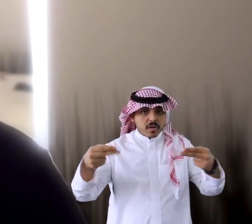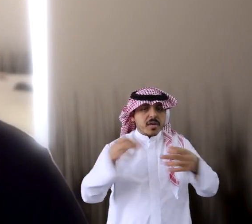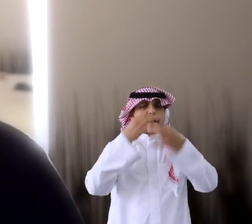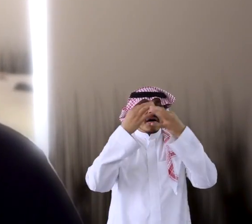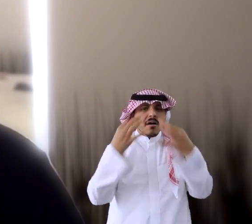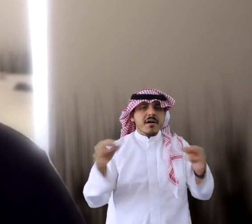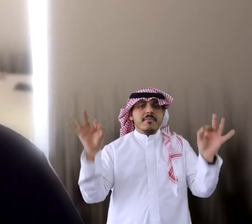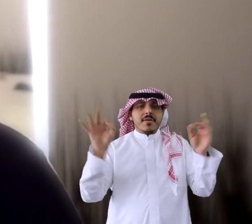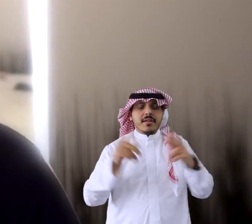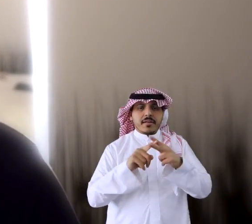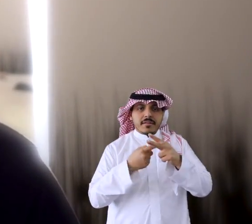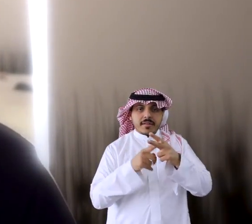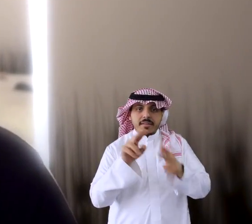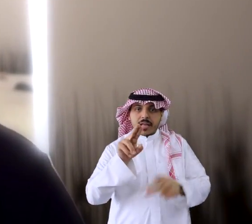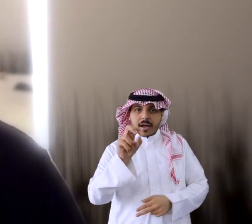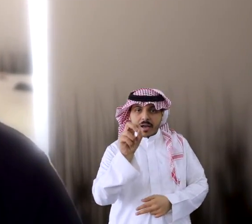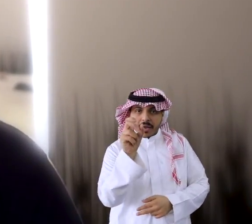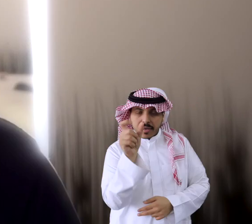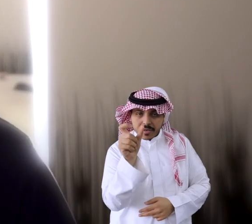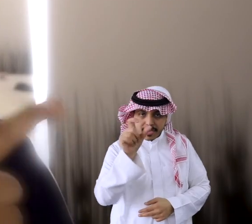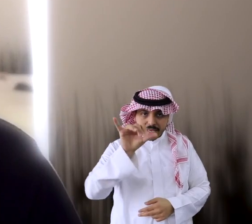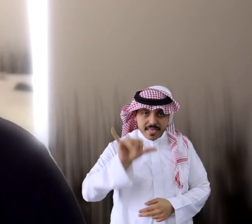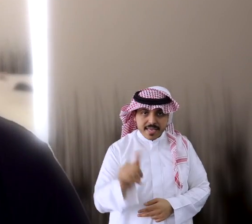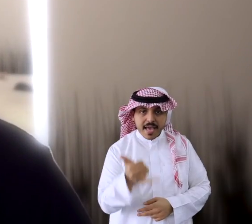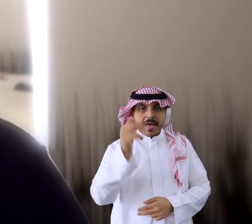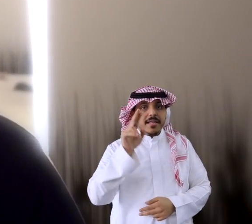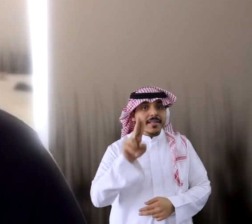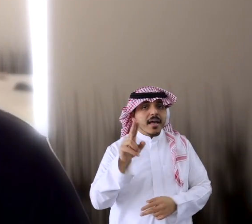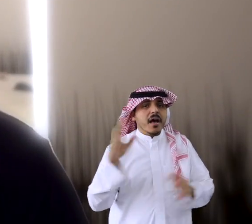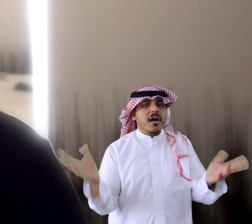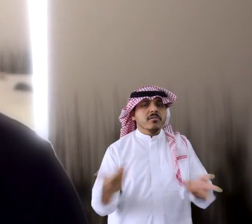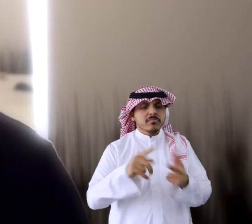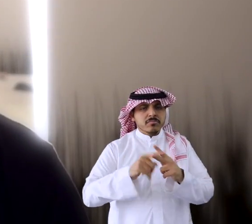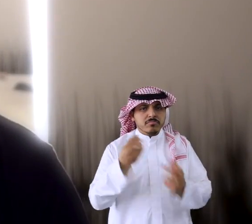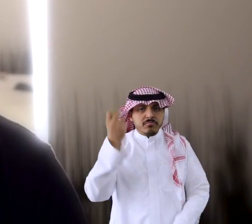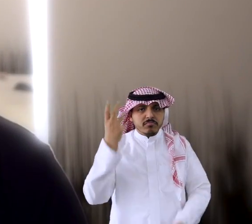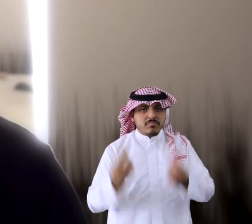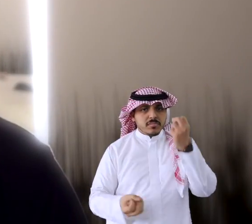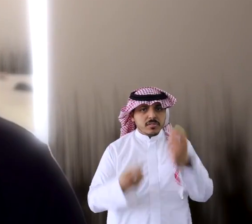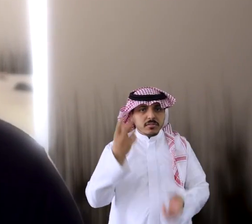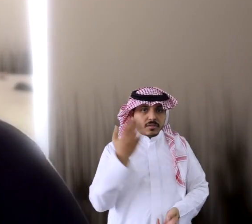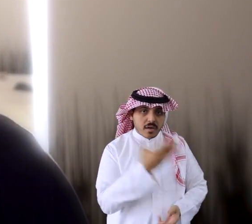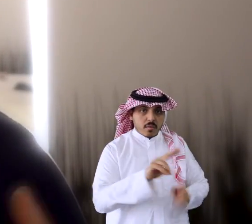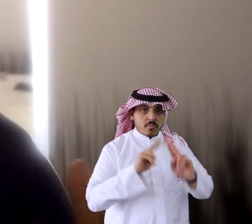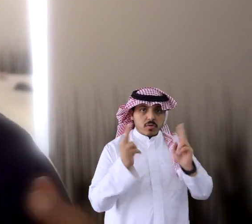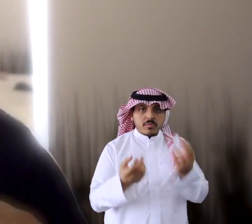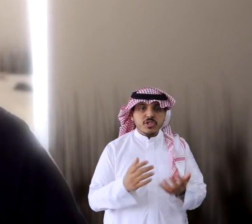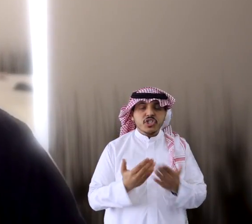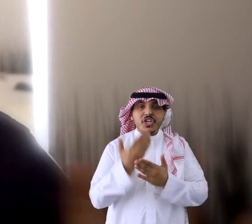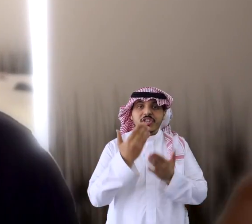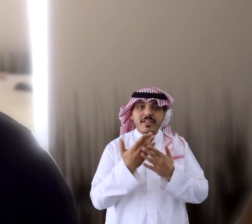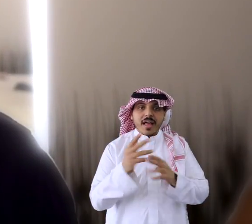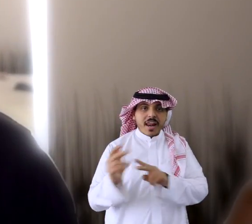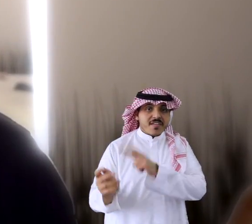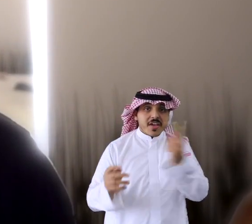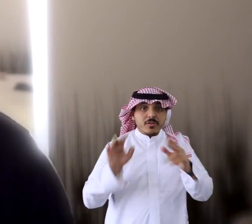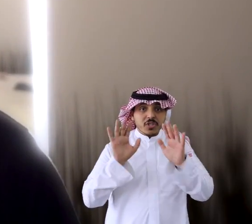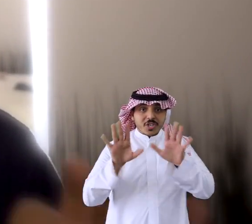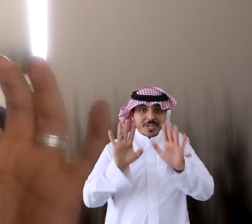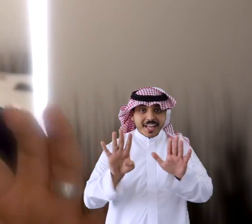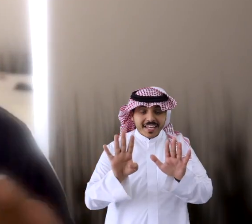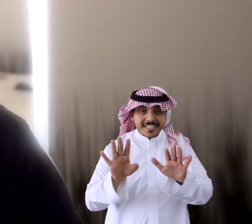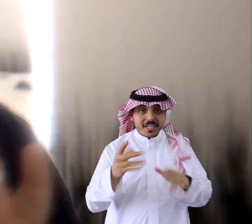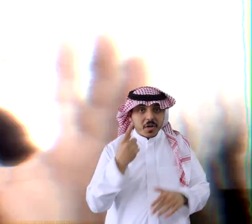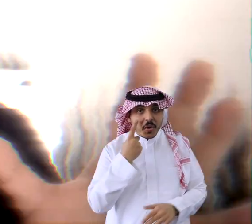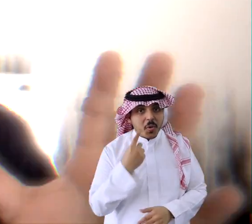كل التقنيات اللي ذكرتها في الفيديو فعليا هي اللي هنا مركزين عليها في مؤتمر السي اي اس، وهتلاقوا خلال عام